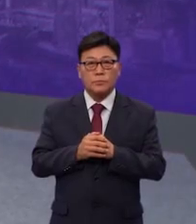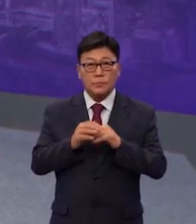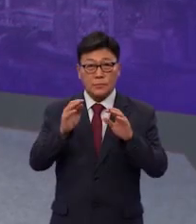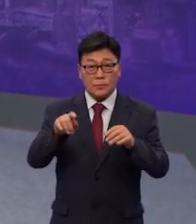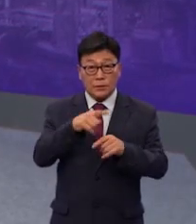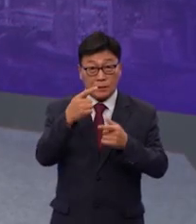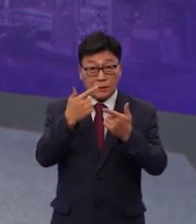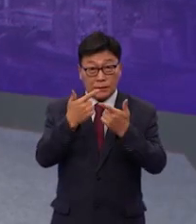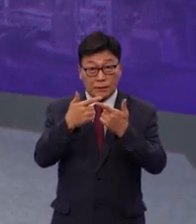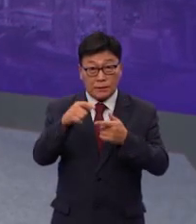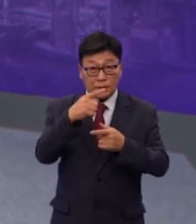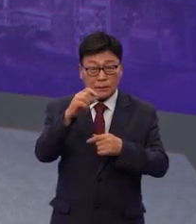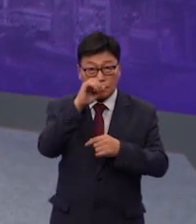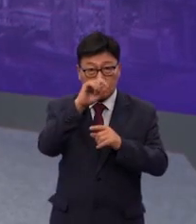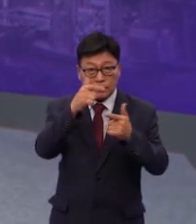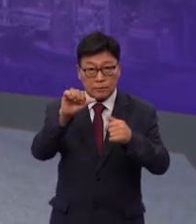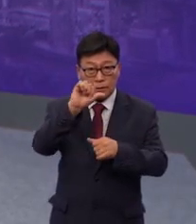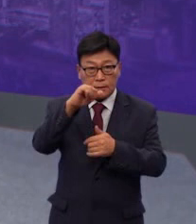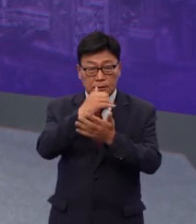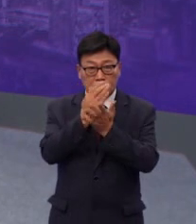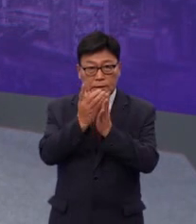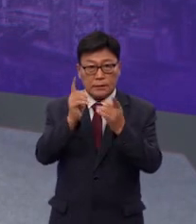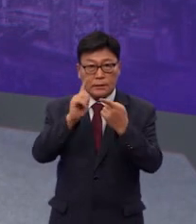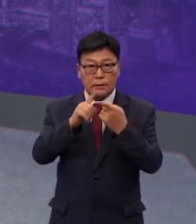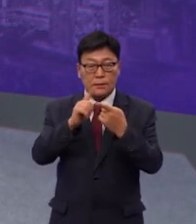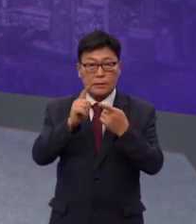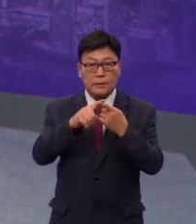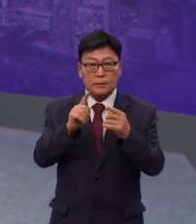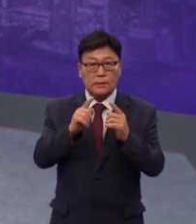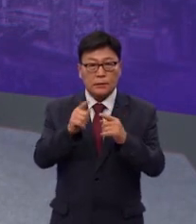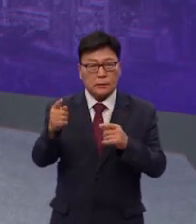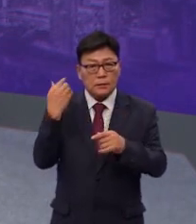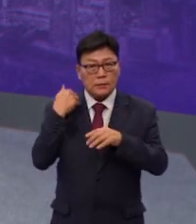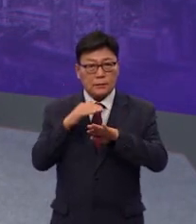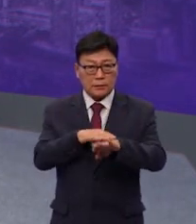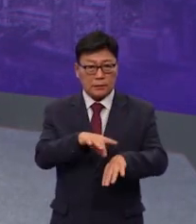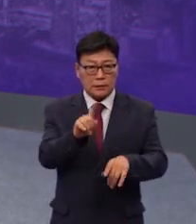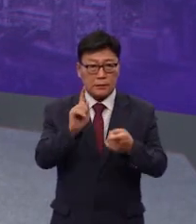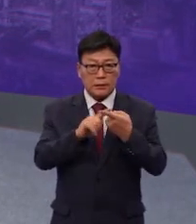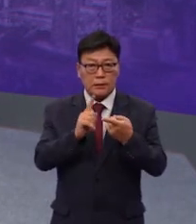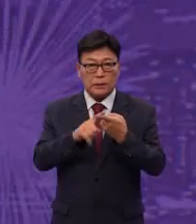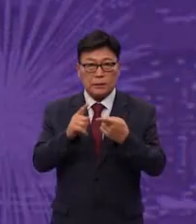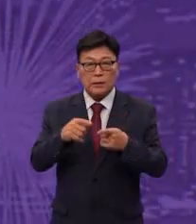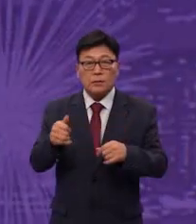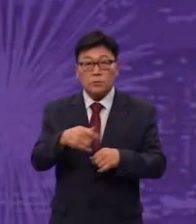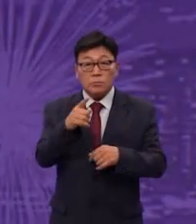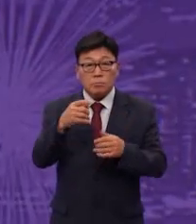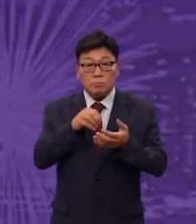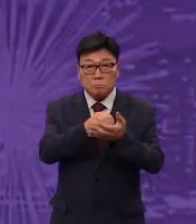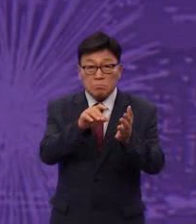청년주택 지원제도는 안 좋은 5평짜리 원룸을 시세보다 높게 전세로 들어왔습니다라는